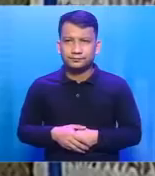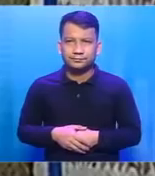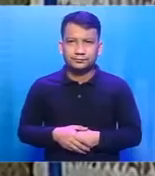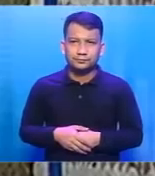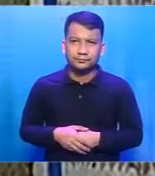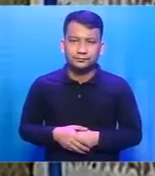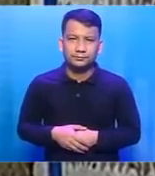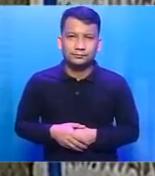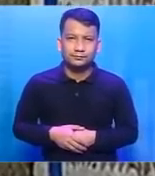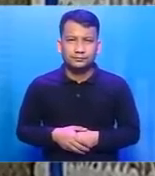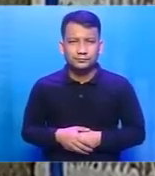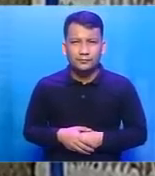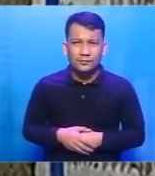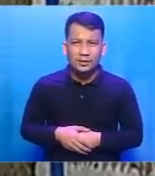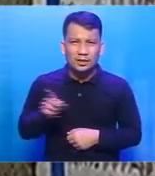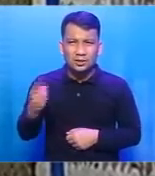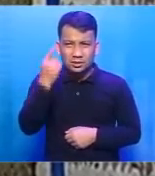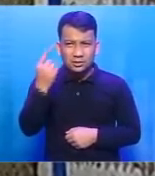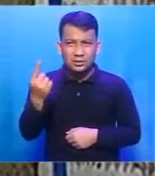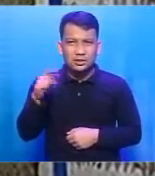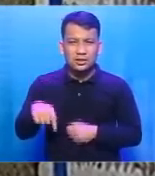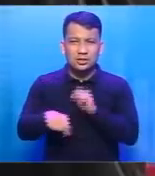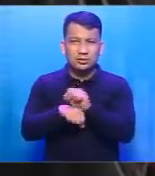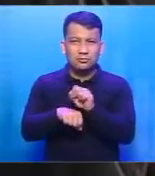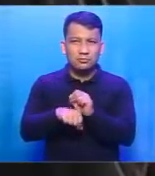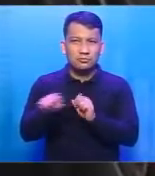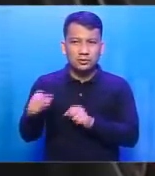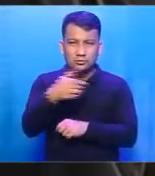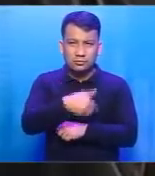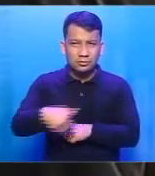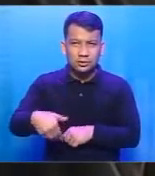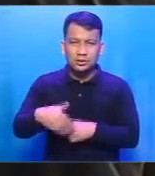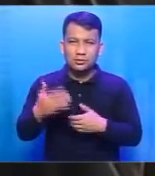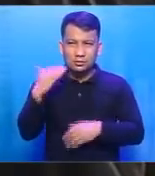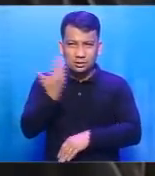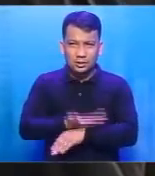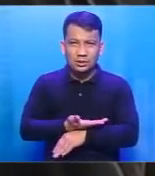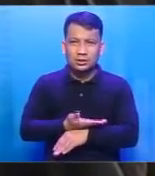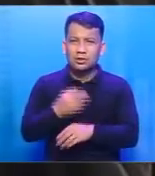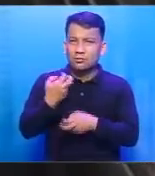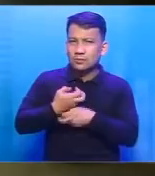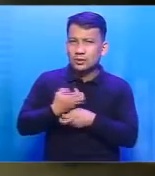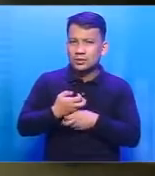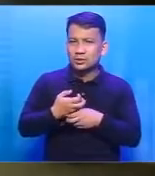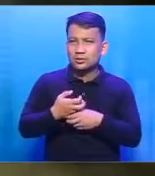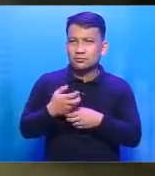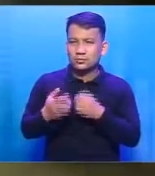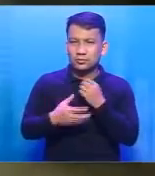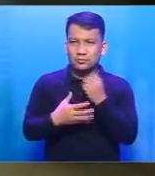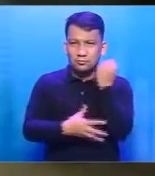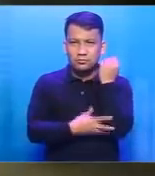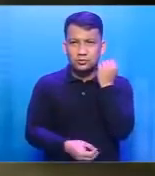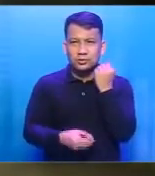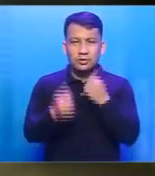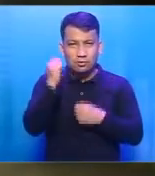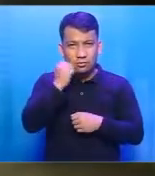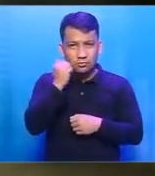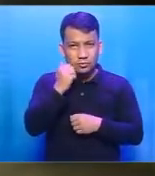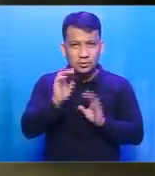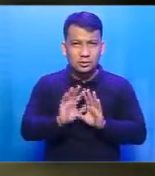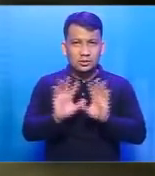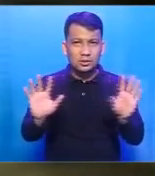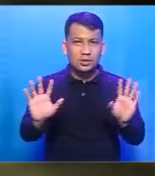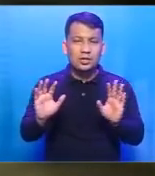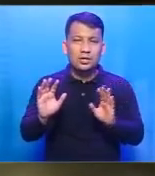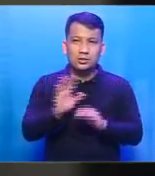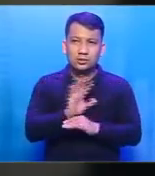yun. Kasi nag-iisa siyang nagbuhay ng anak. Sadya mo nang mahirap ang buhay ng babaeng konduktor sa araw-araw na pagharap